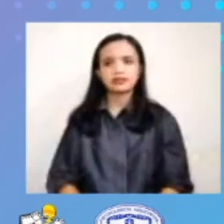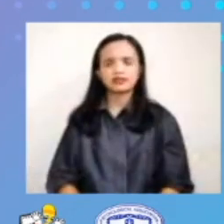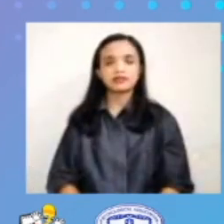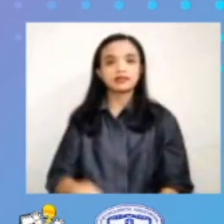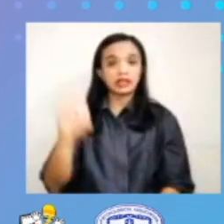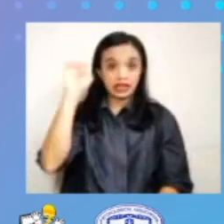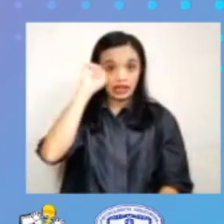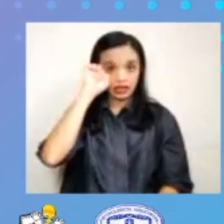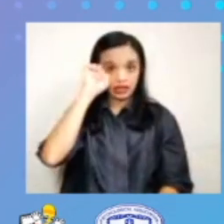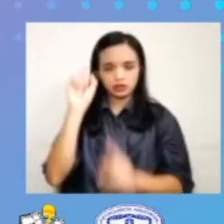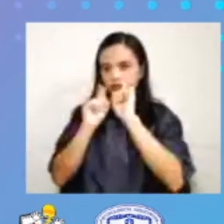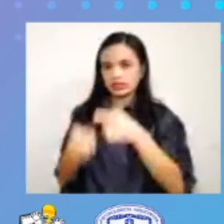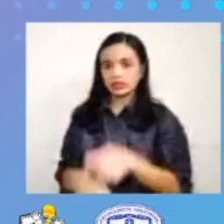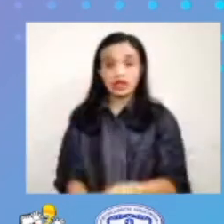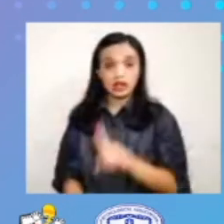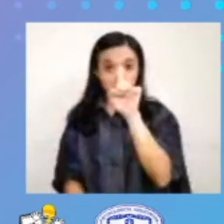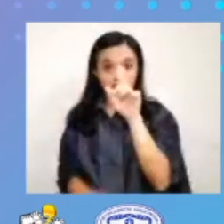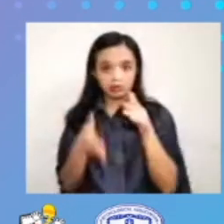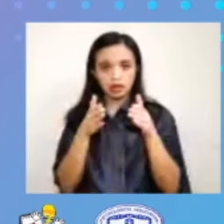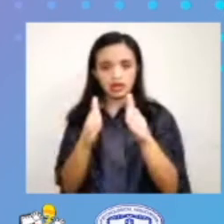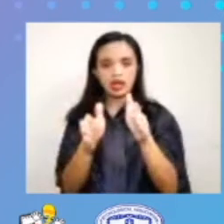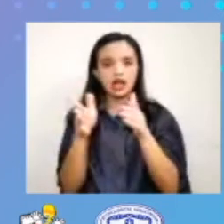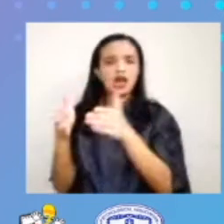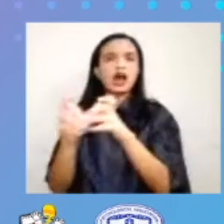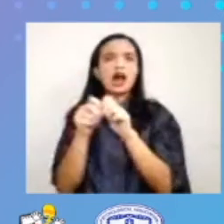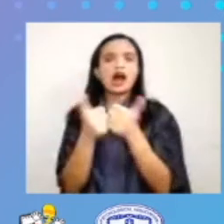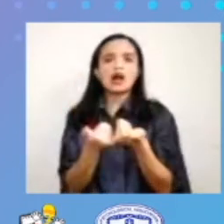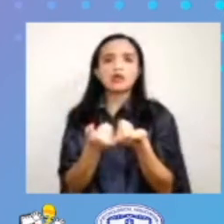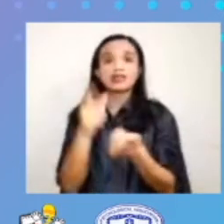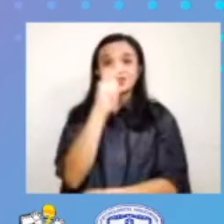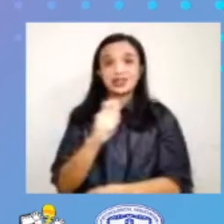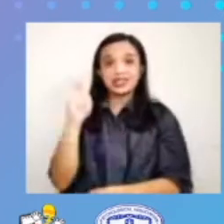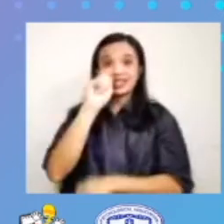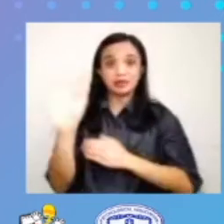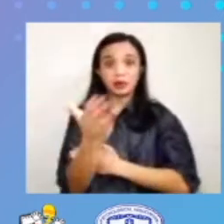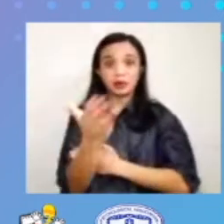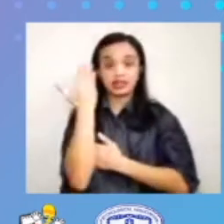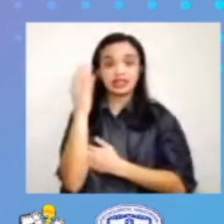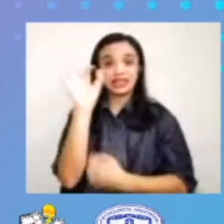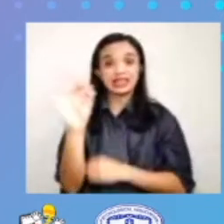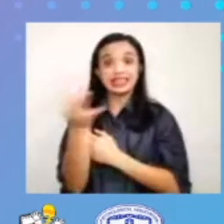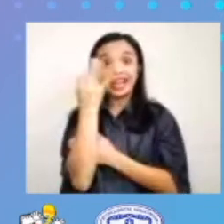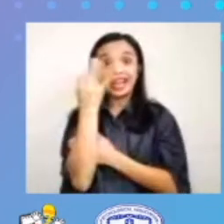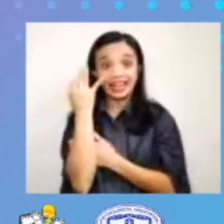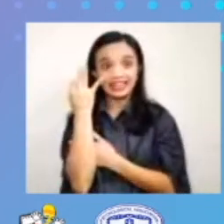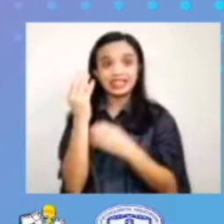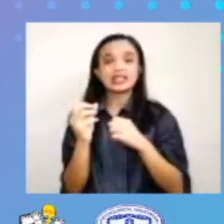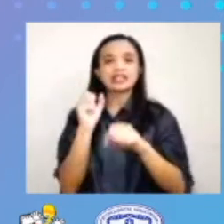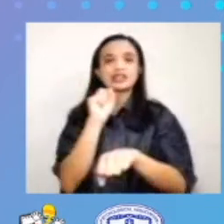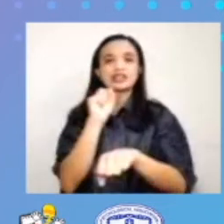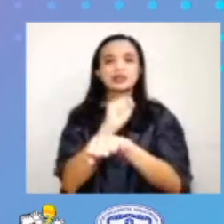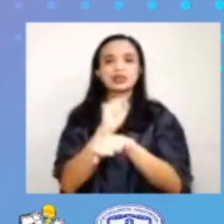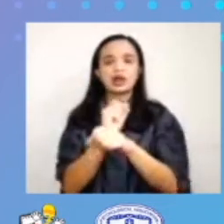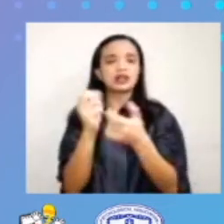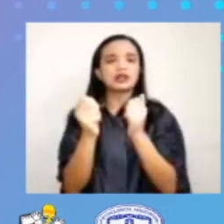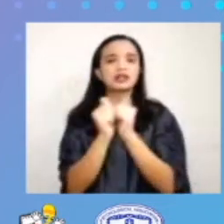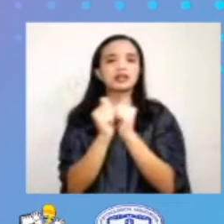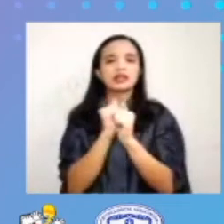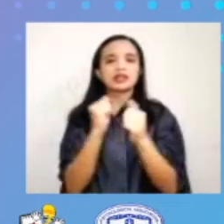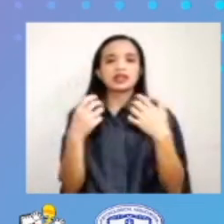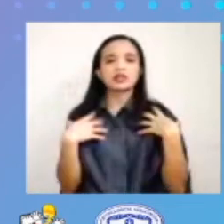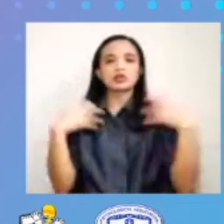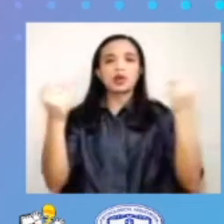merong pandemic dahil meron tayong quarantine, no. So papaano po natin